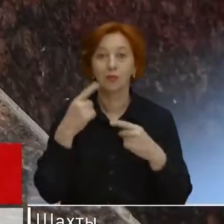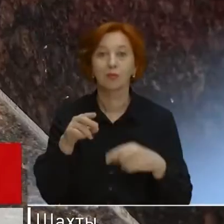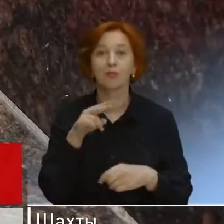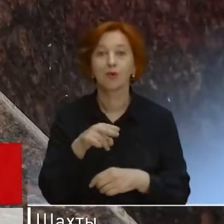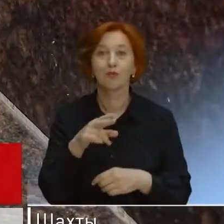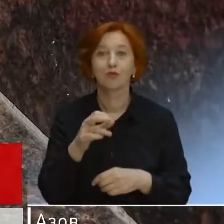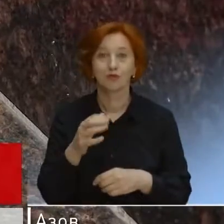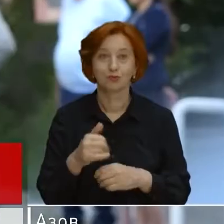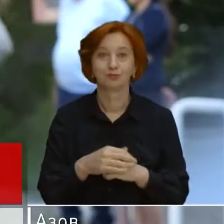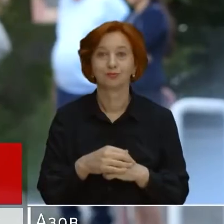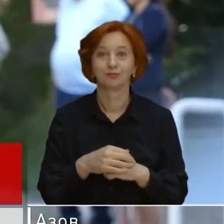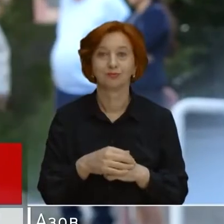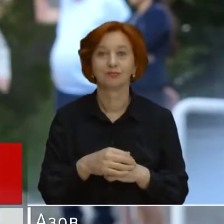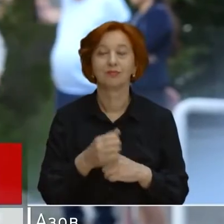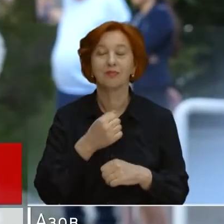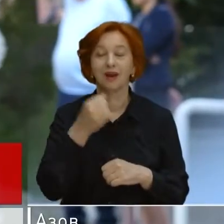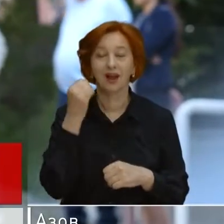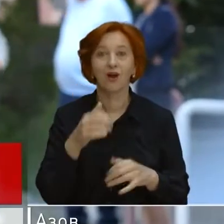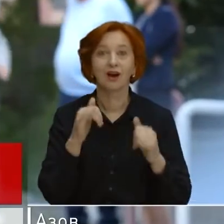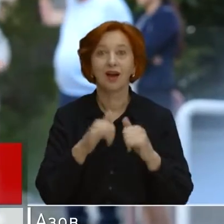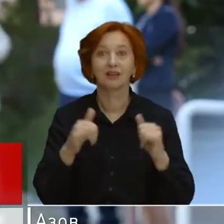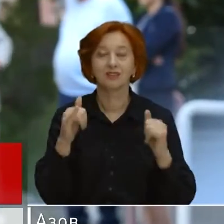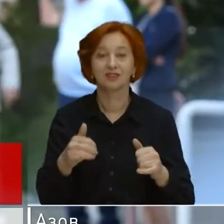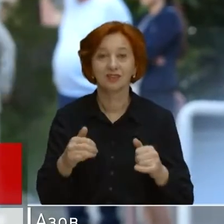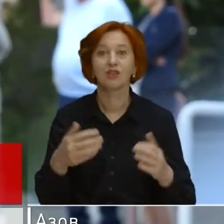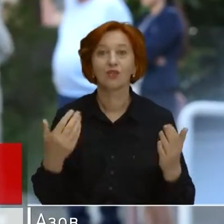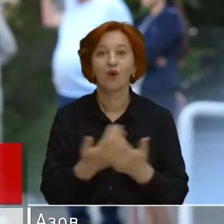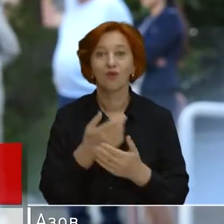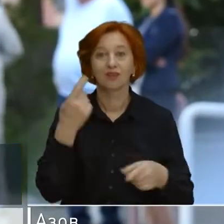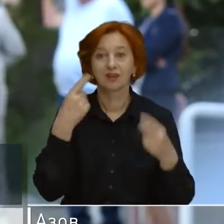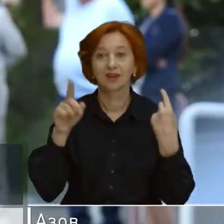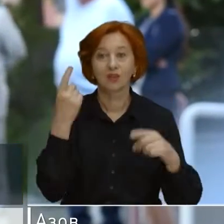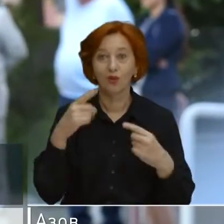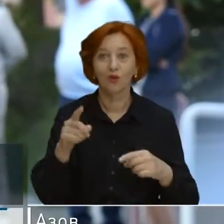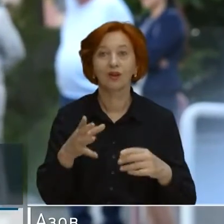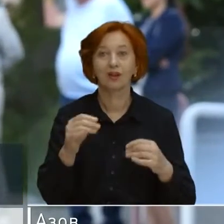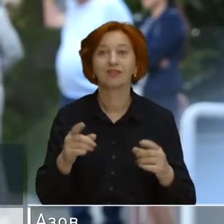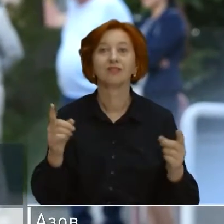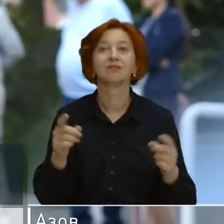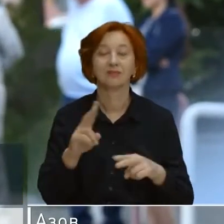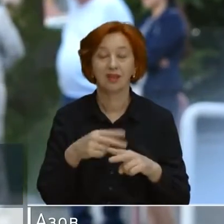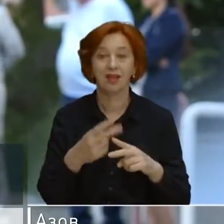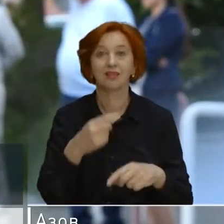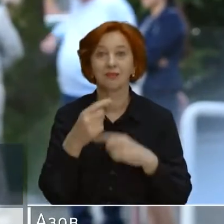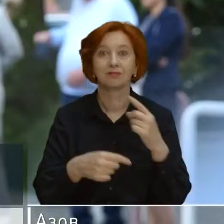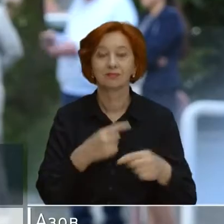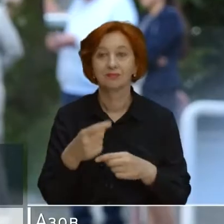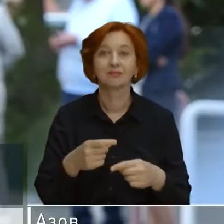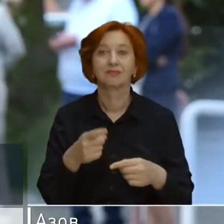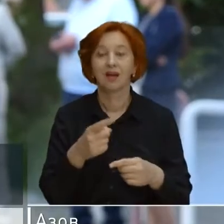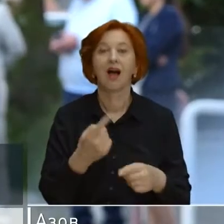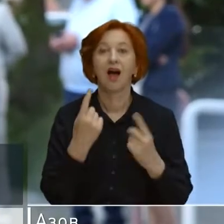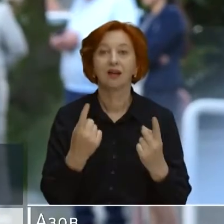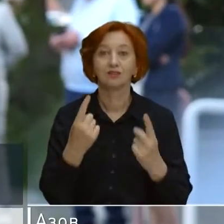Попову. Благодаря развитию новых технологий принцип радио сейчас лежит и в